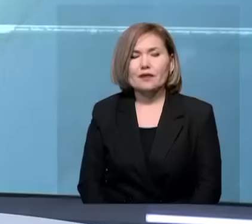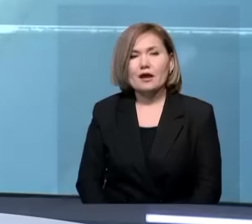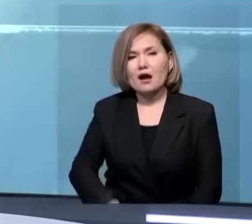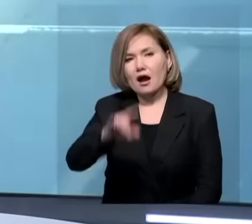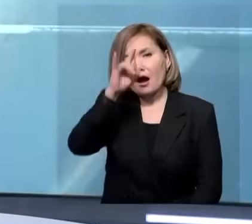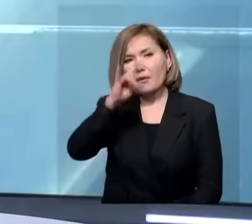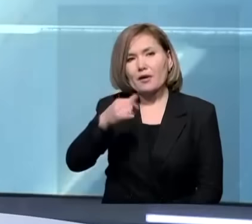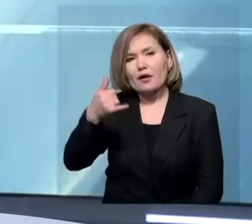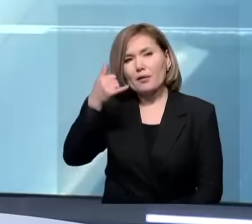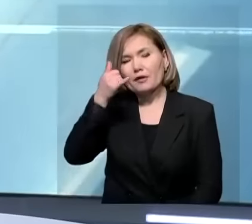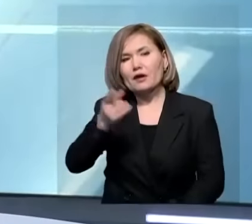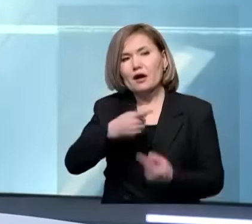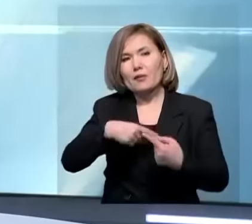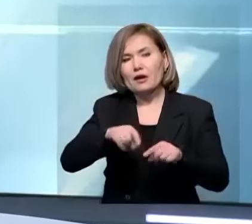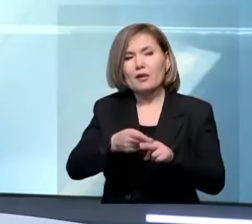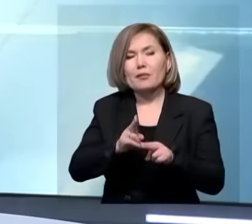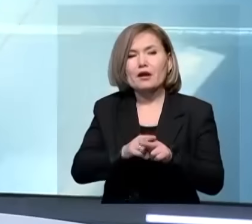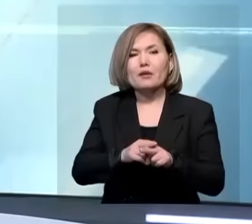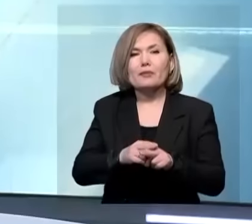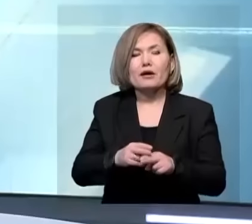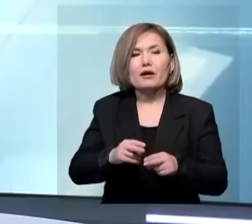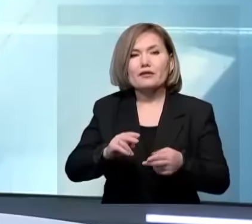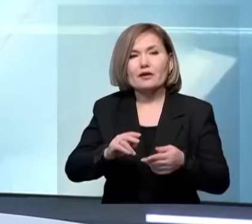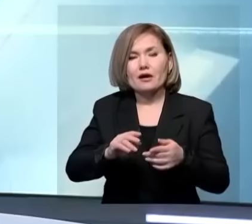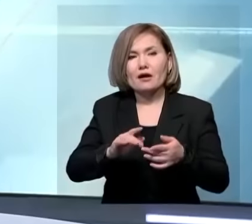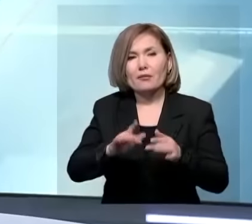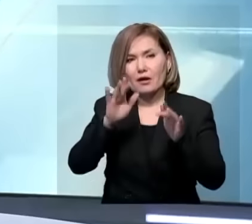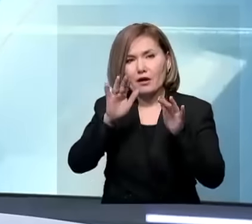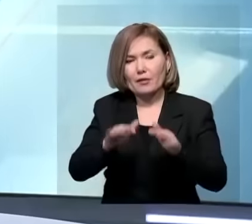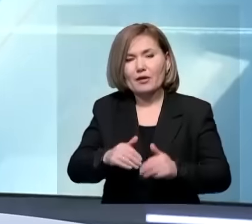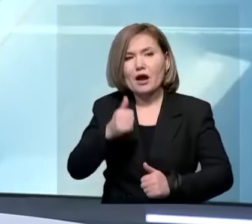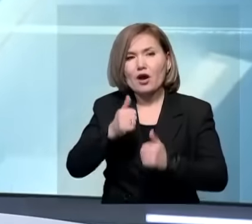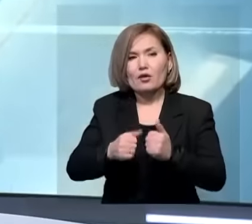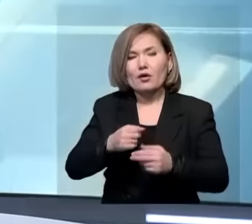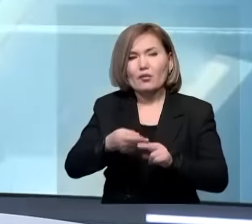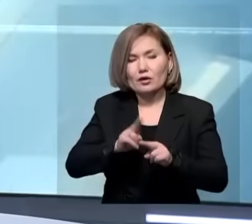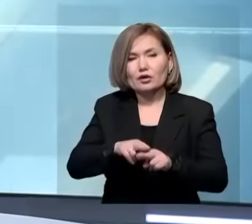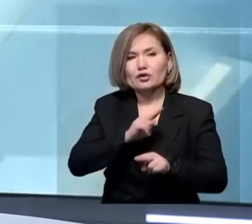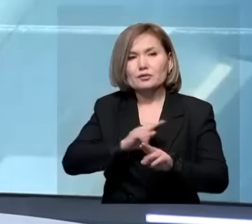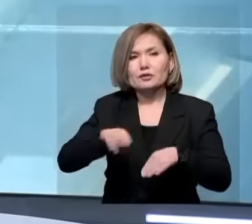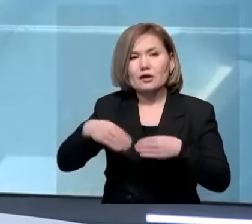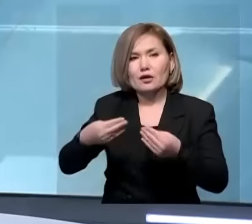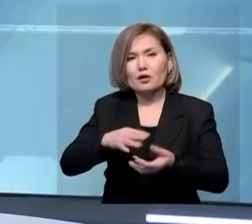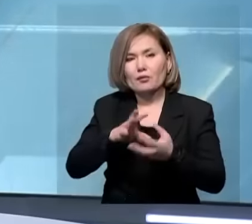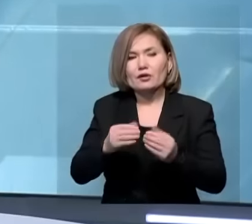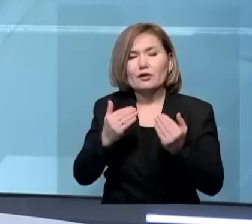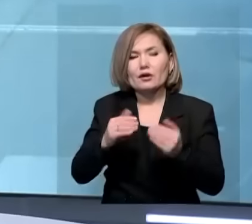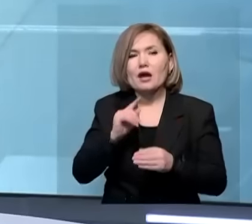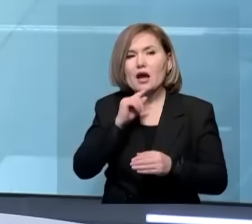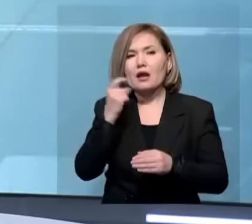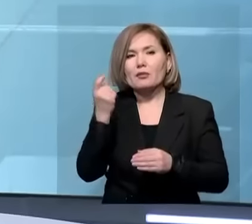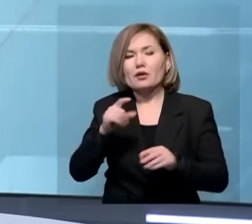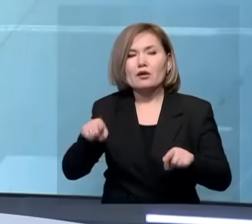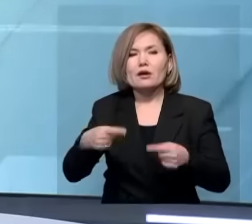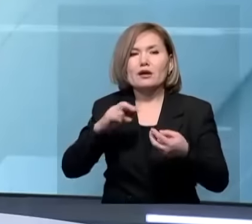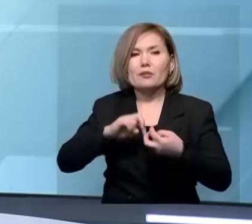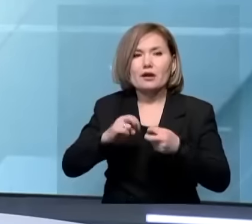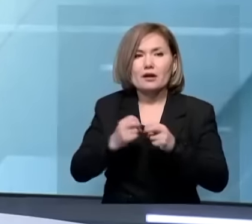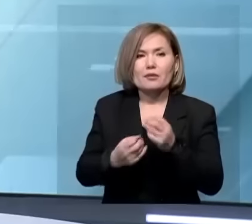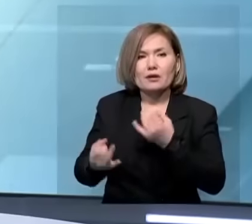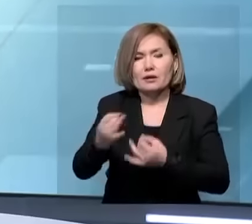Қазақ телеком акционерлік қоғамының мобильді операторларының бірі бәсекелестік ортаға берілуі мүмкін. Бұл туралы бүгін экономиканы жаңғырту